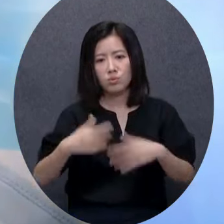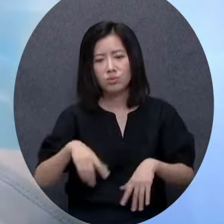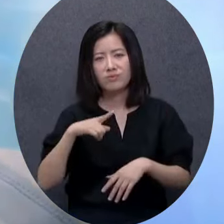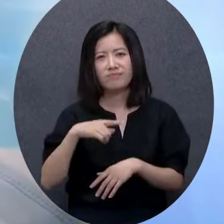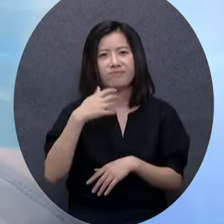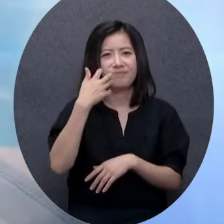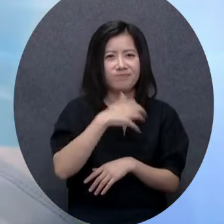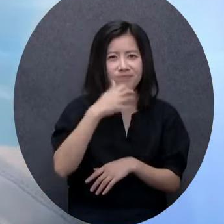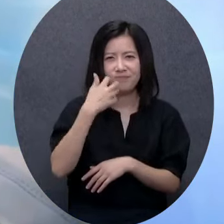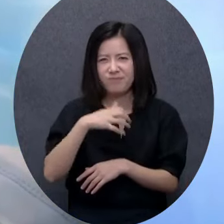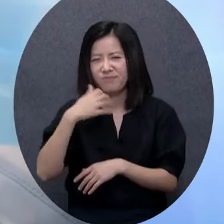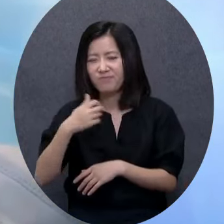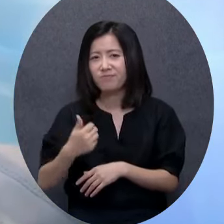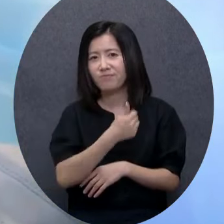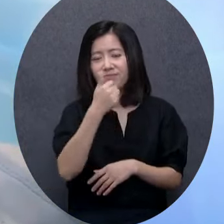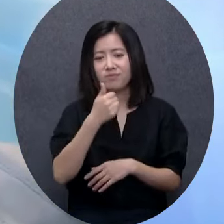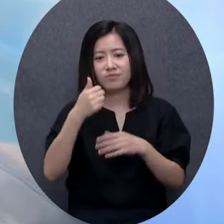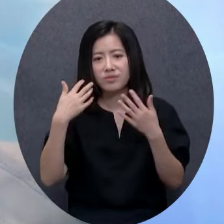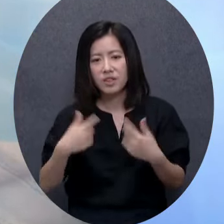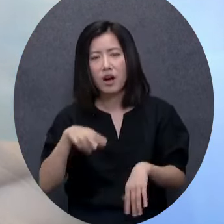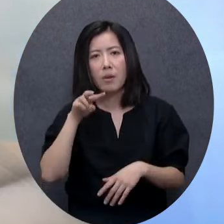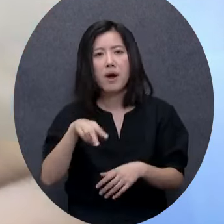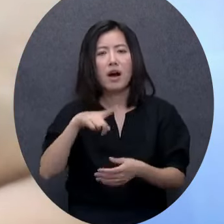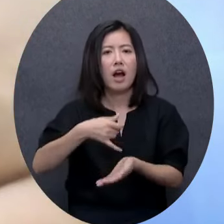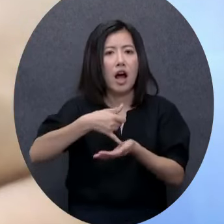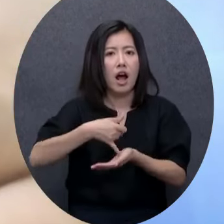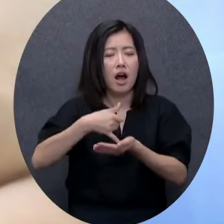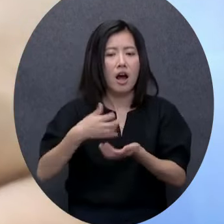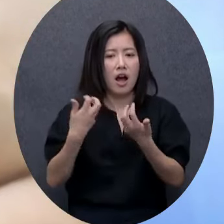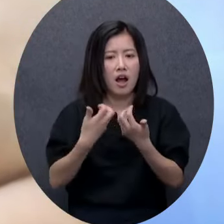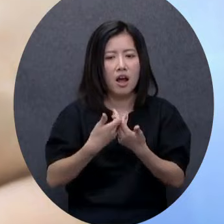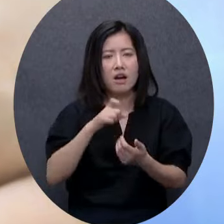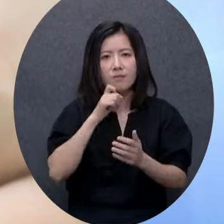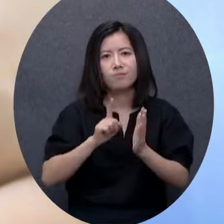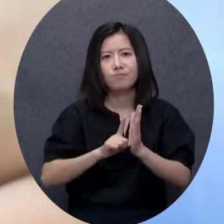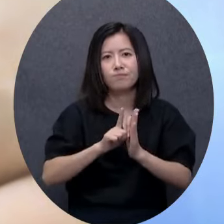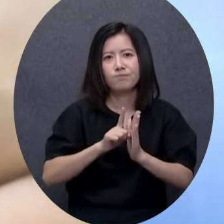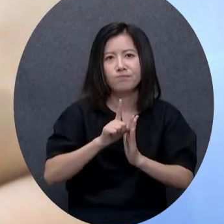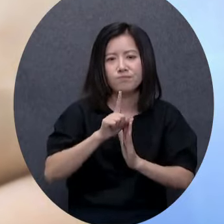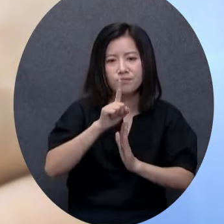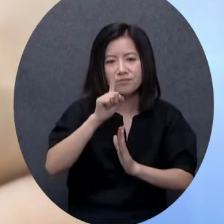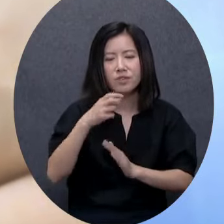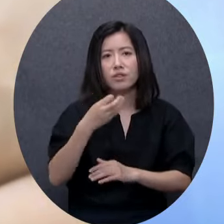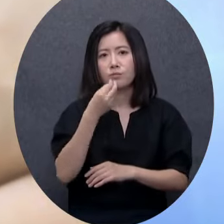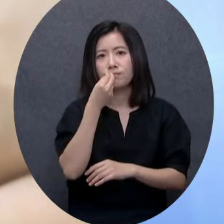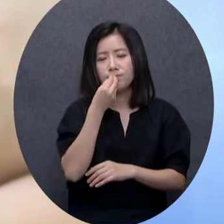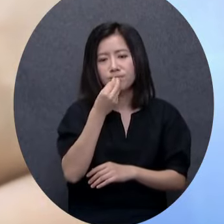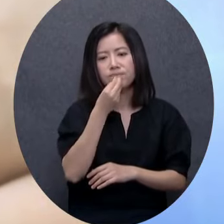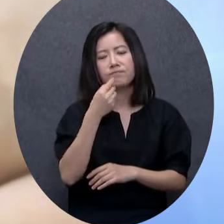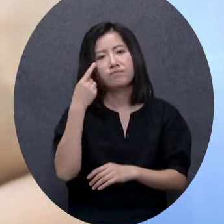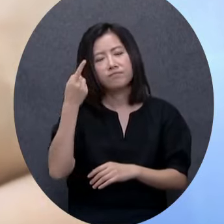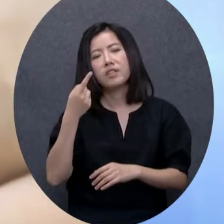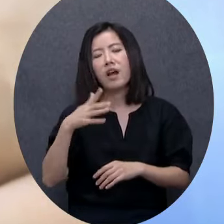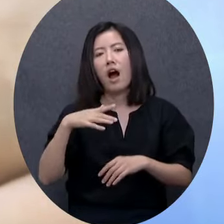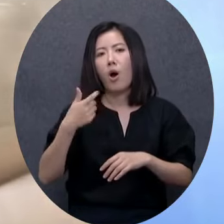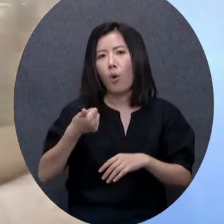個最比較困難嘅關口咧，可以睇到佢嗰個體重有一個持續嘅上升，同埋食嘢嗰度希望可以去食